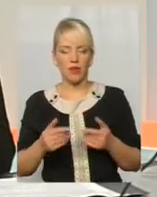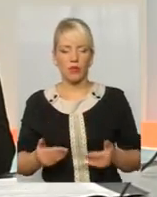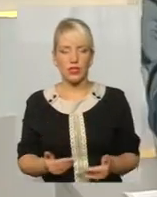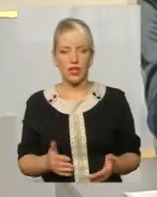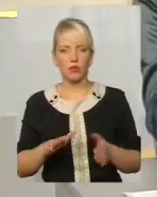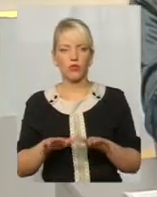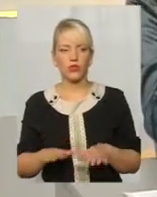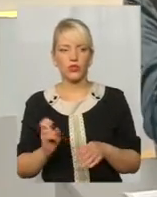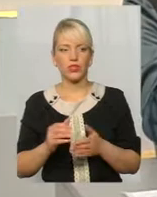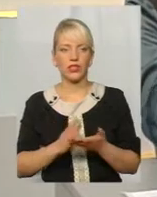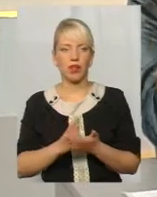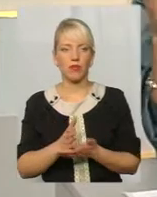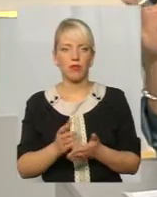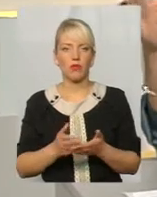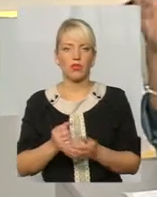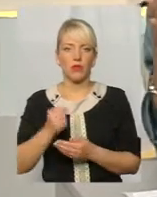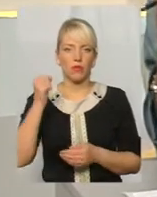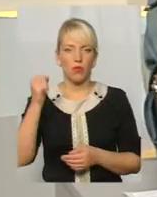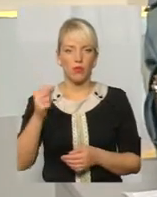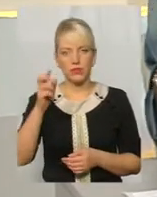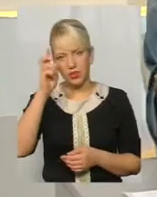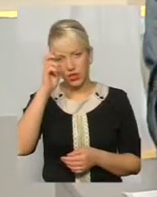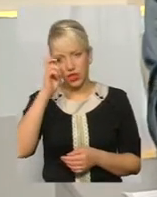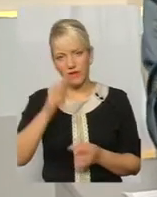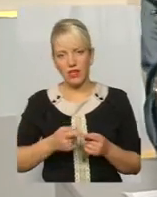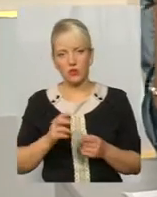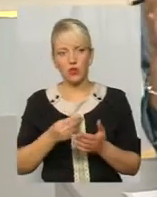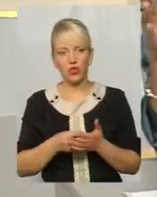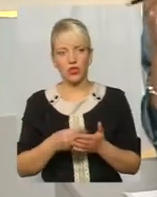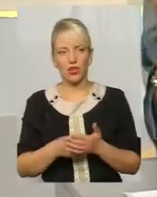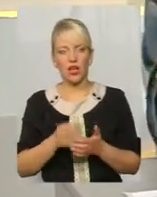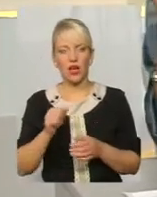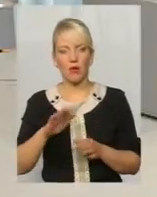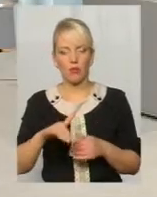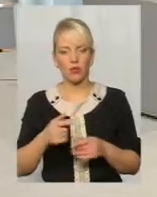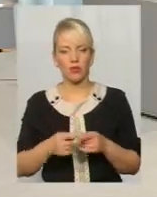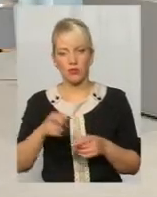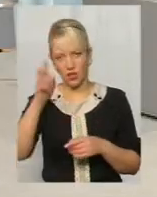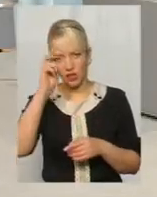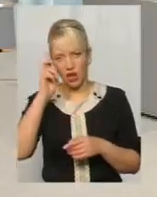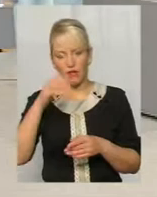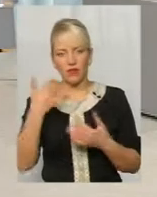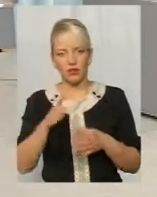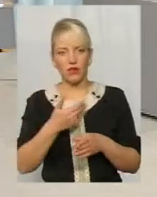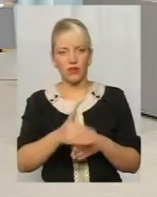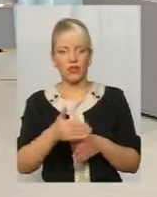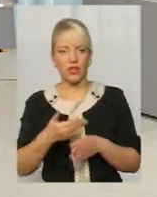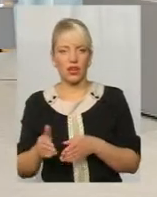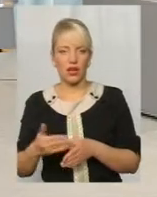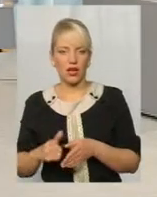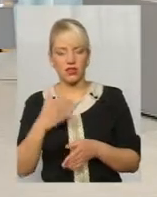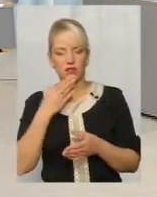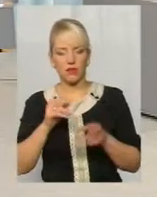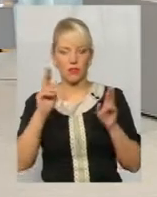і напряму спрямовувалися в державний бюджет, в державну казну, так, а потім з неї за там своїми